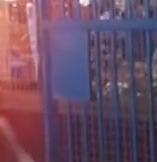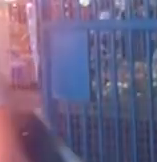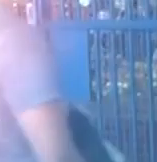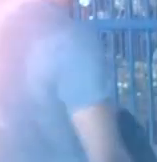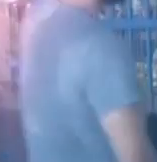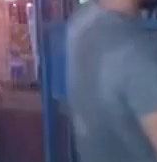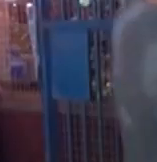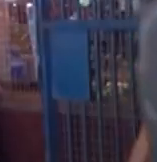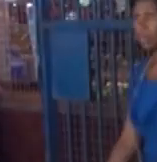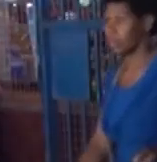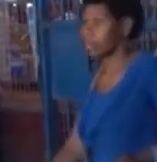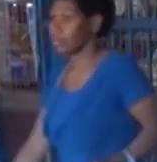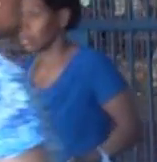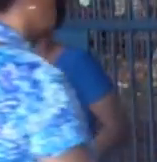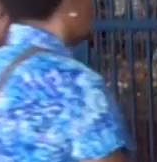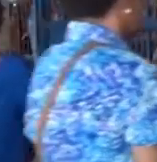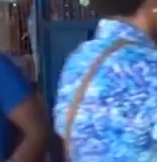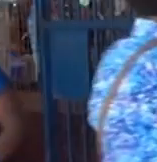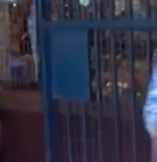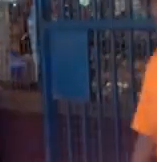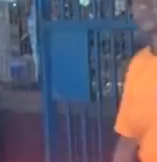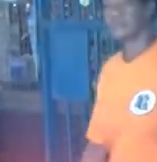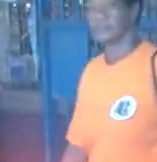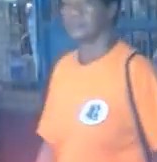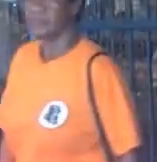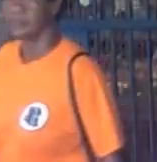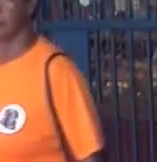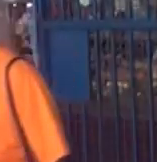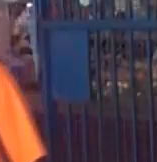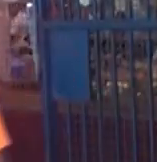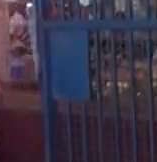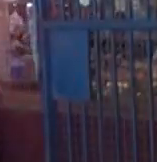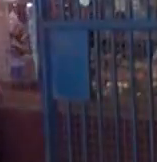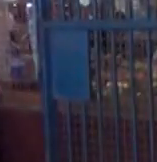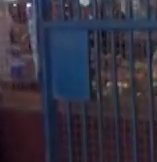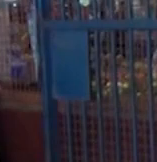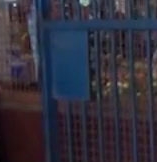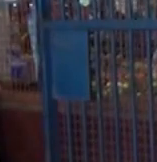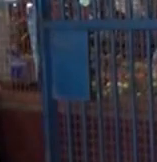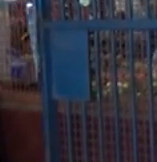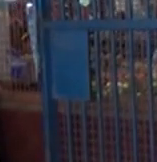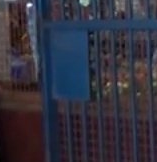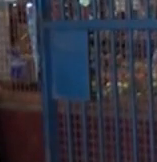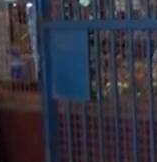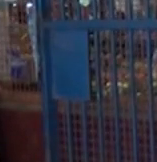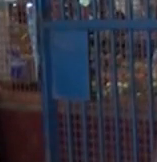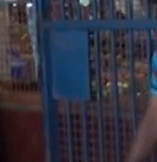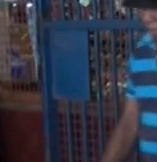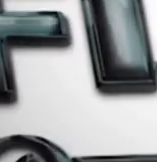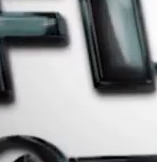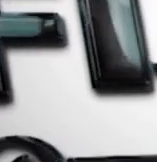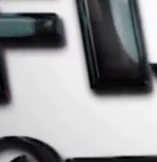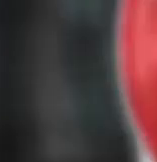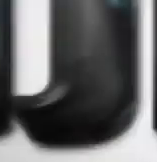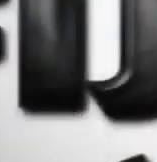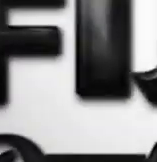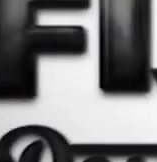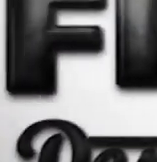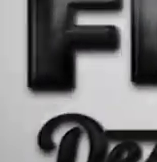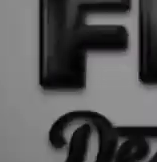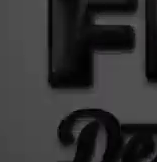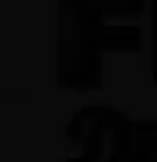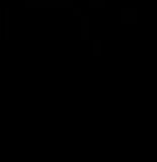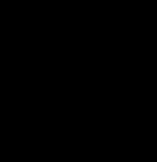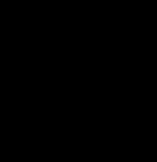कुमार स्वामी नायक है गोंगो लिबू लटोका रेडियो फीजी 2 में पुराना गाना लगे हमें बहुत अच्छा लगे रेडियो फीजी